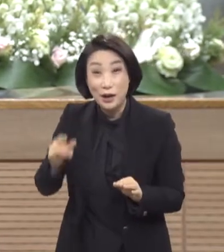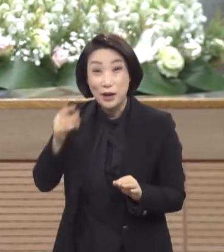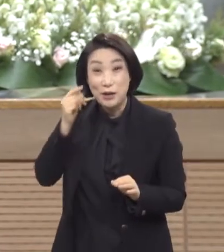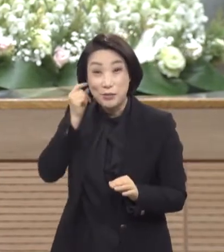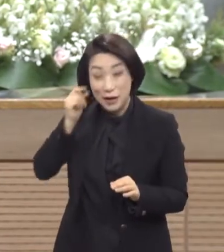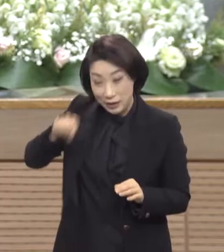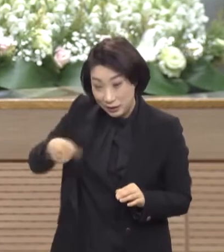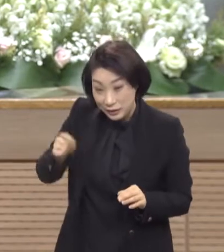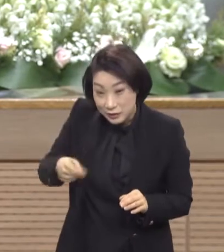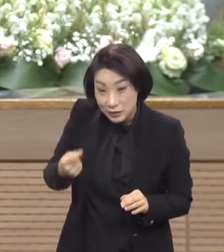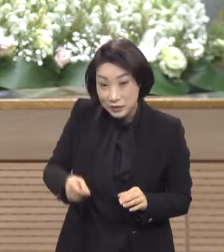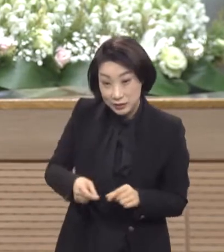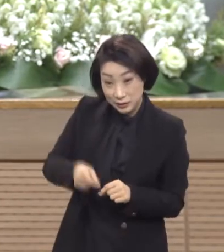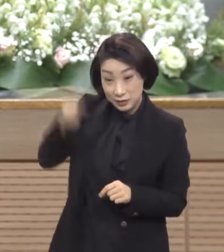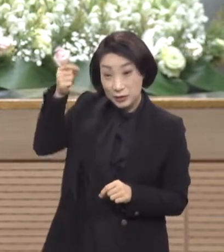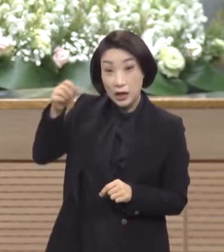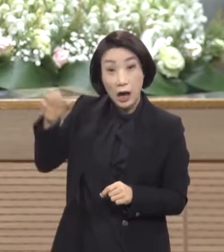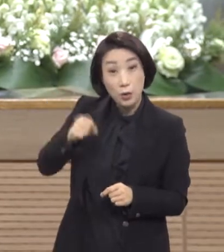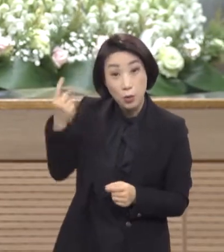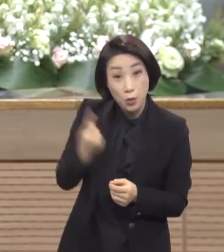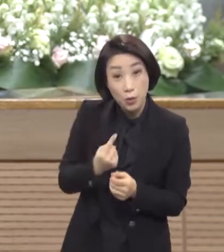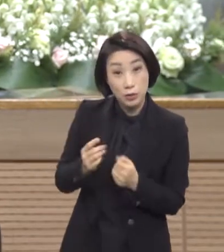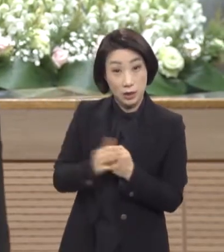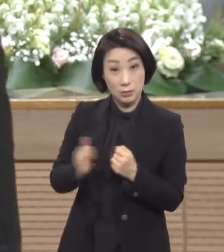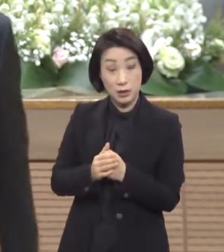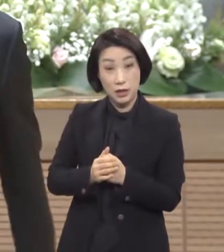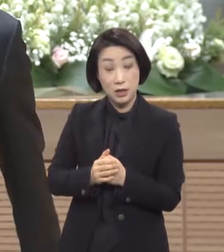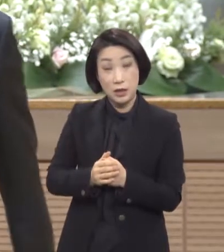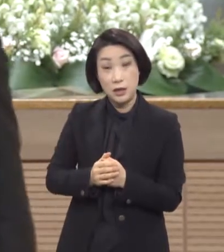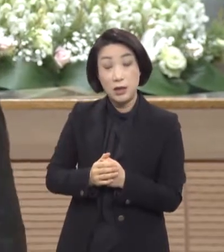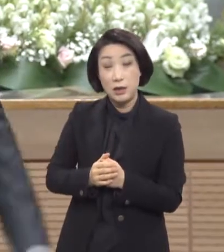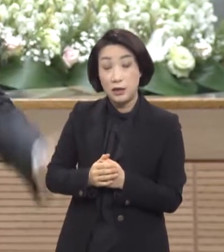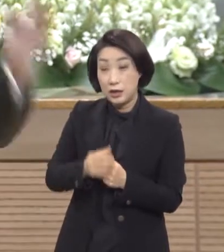바늘을 가지고 왔다고 바늘 운반죄에 걸려서